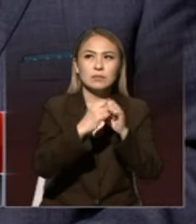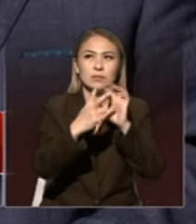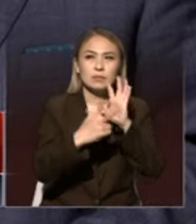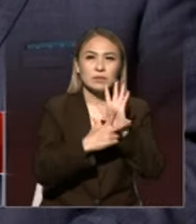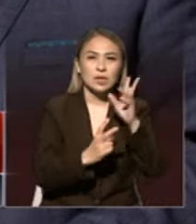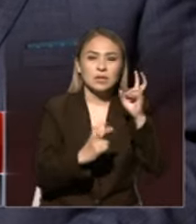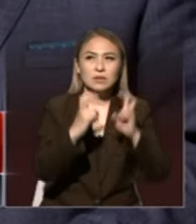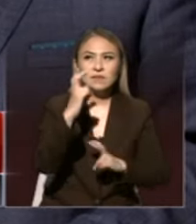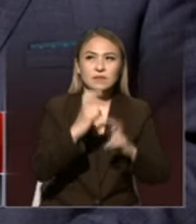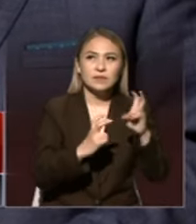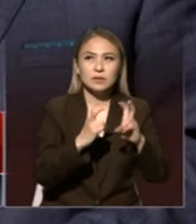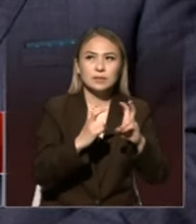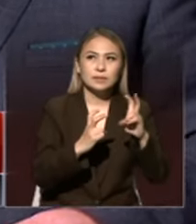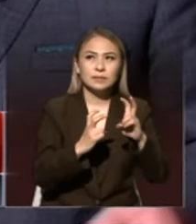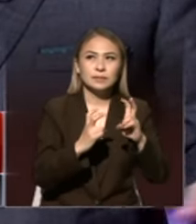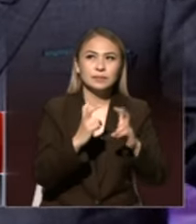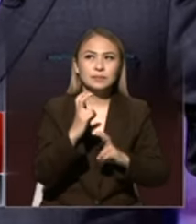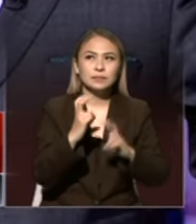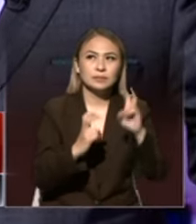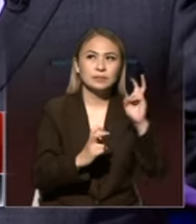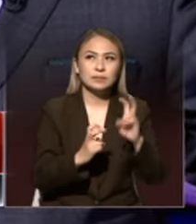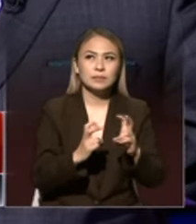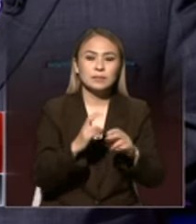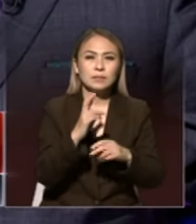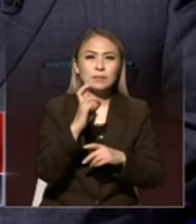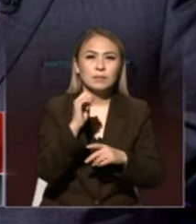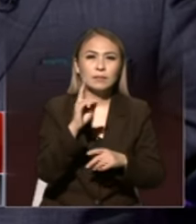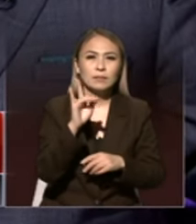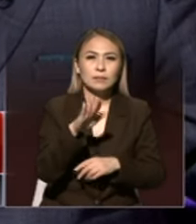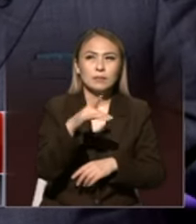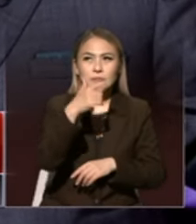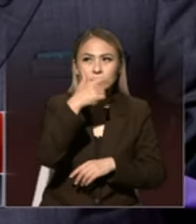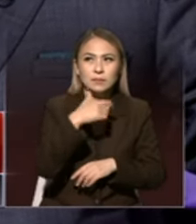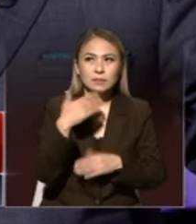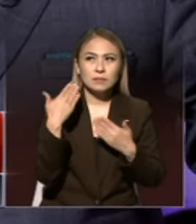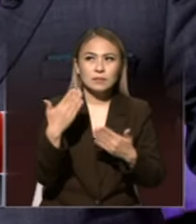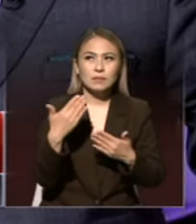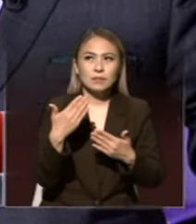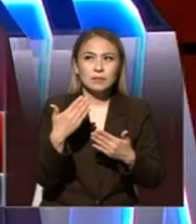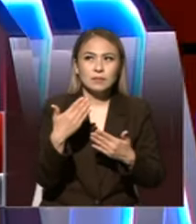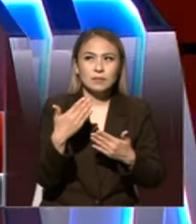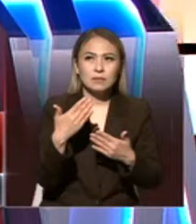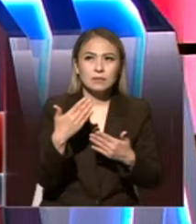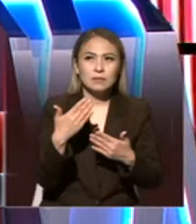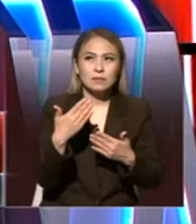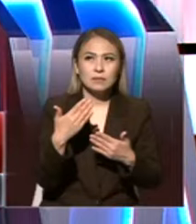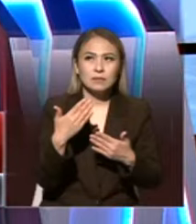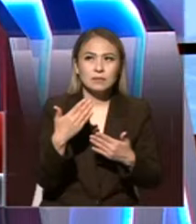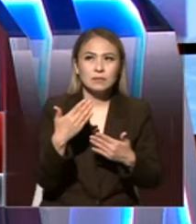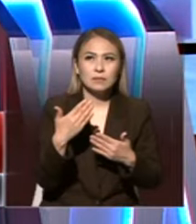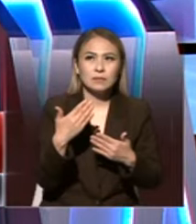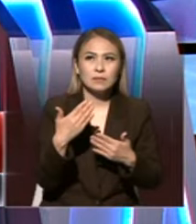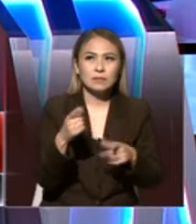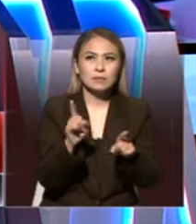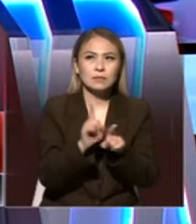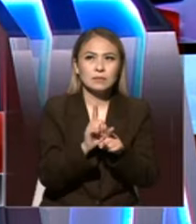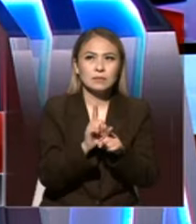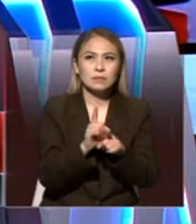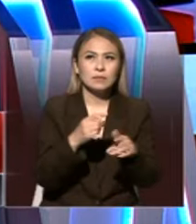зауытқа айланып келгенде жаңа Бақыт мырза, сіздер биліктің тұтқасын ұстап